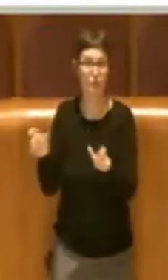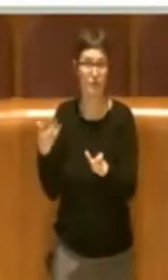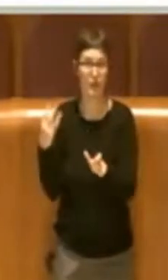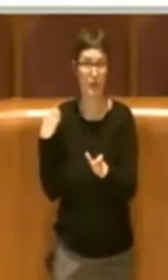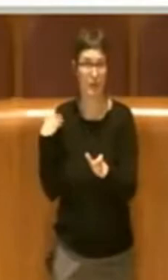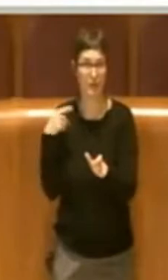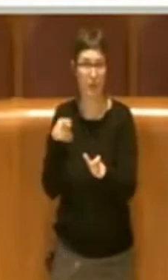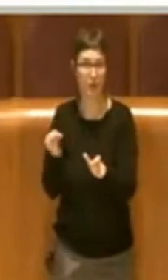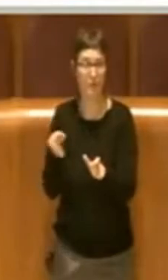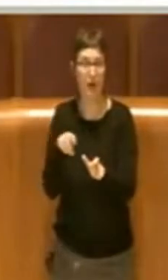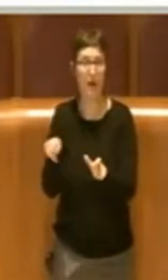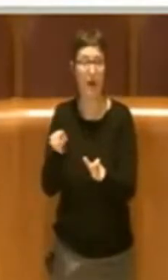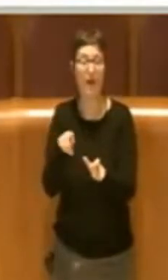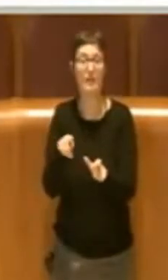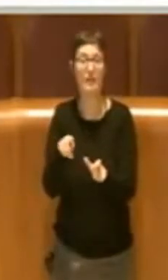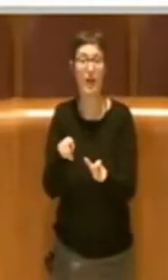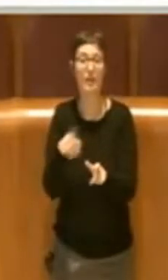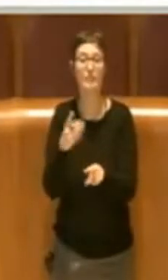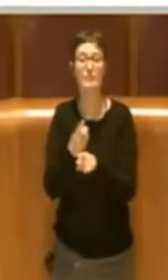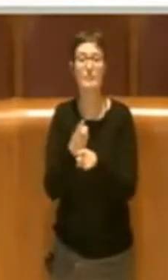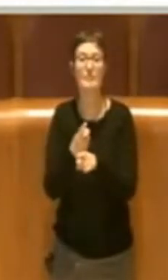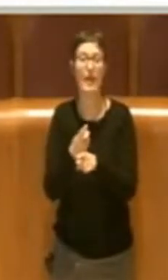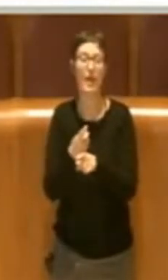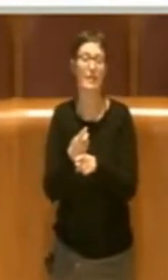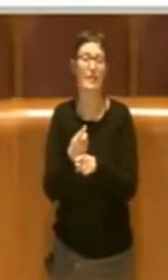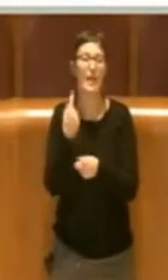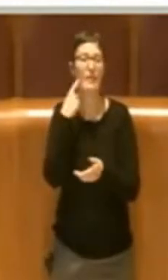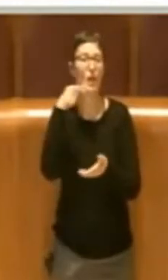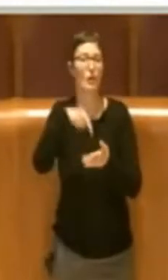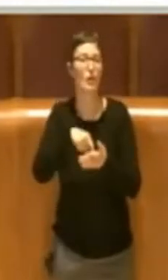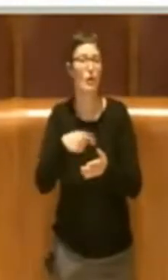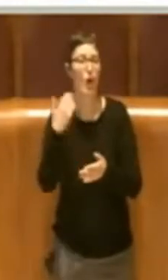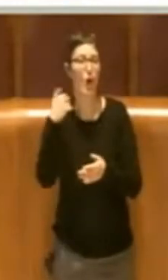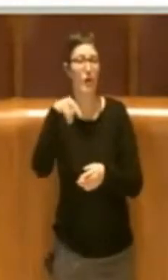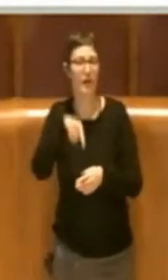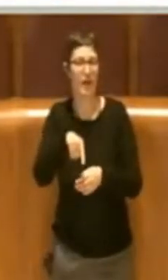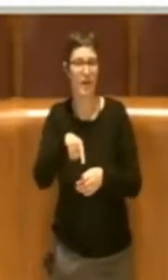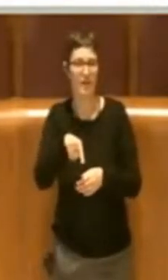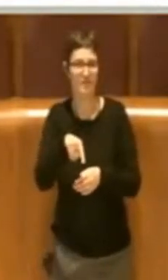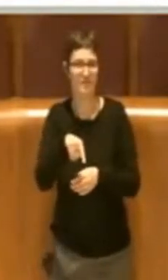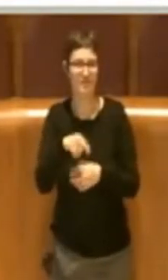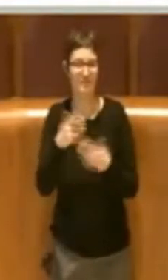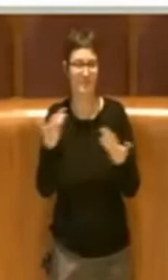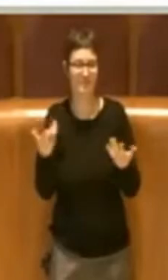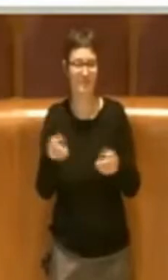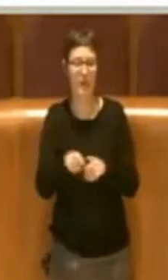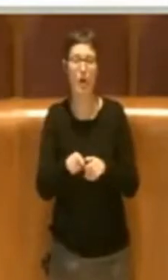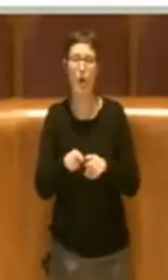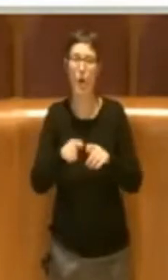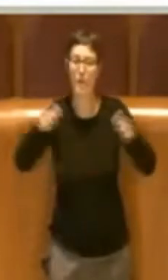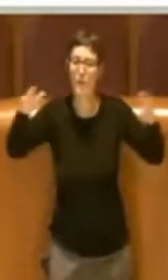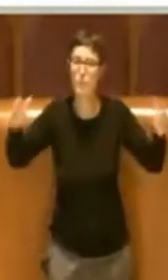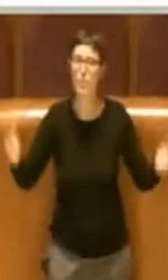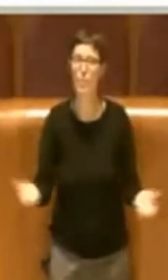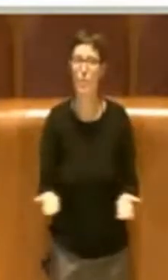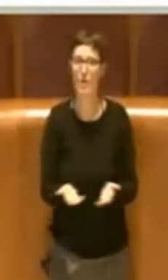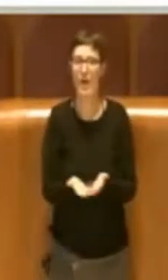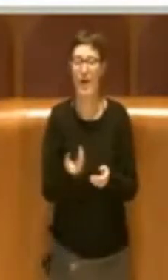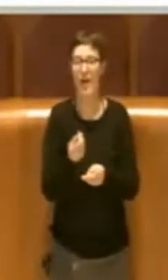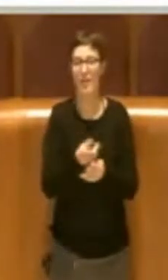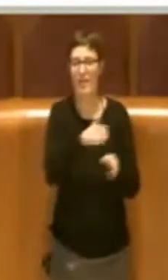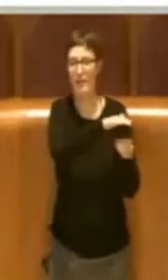di nuovo riportato come era un tempo, cioè bisogna colmare la buca, riformare